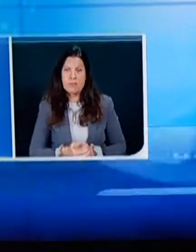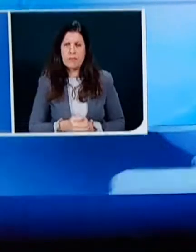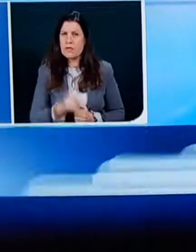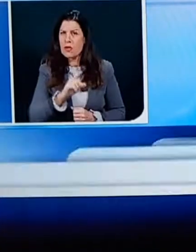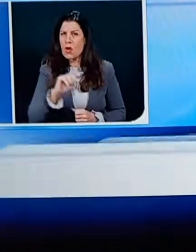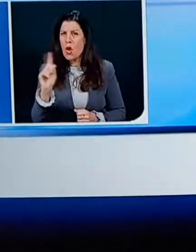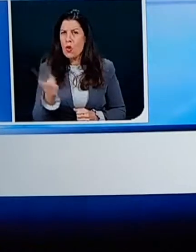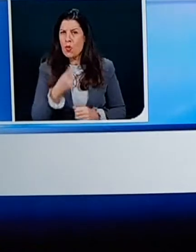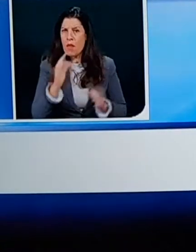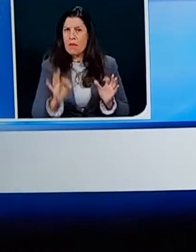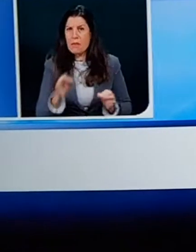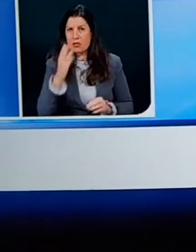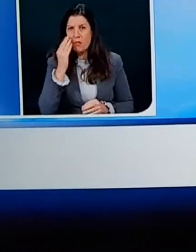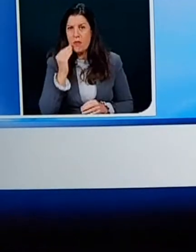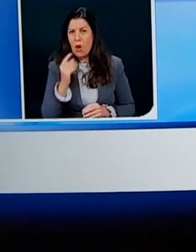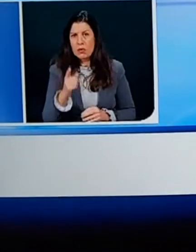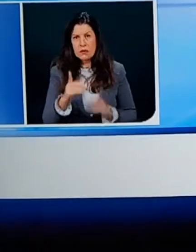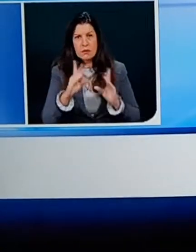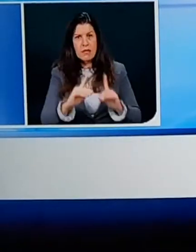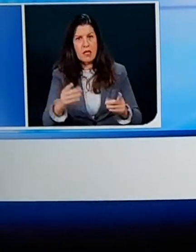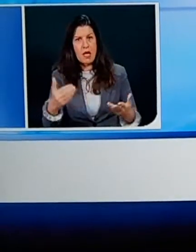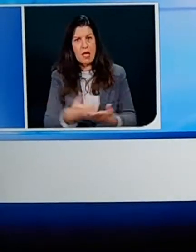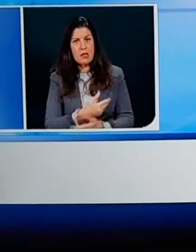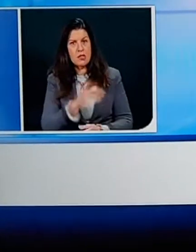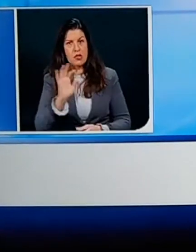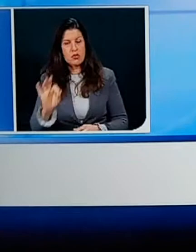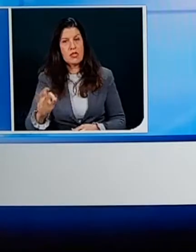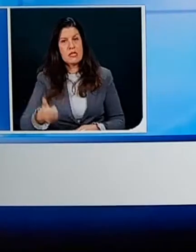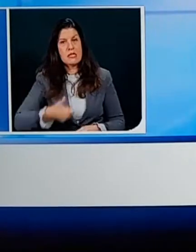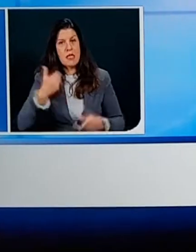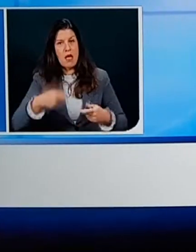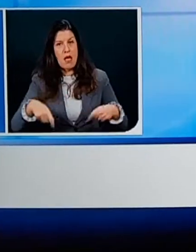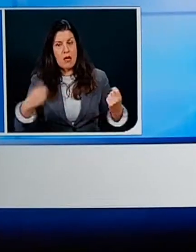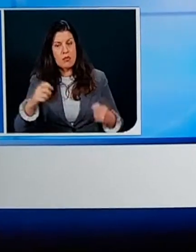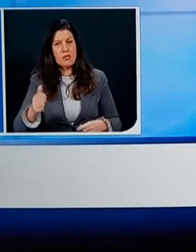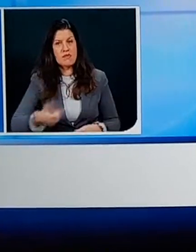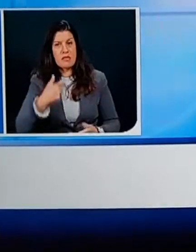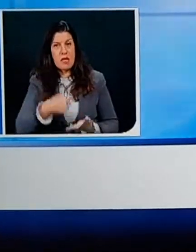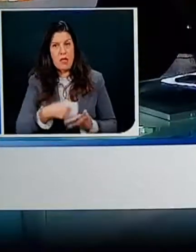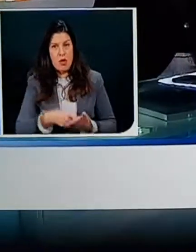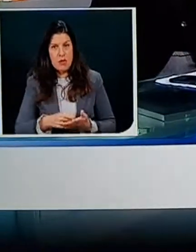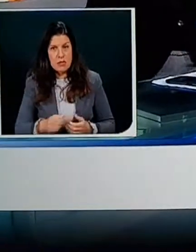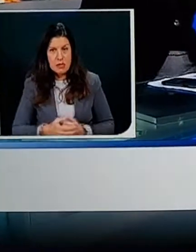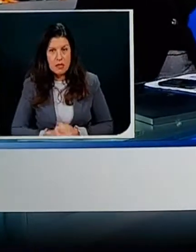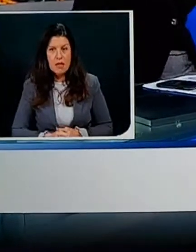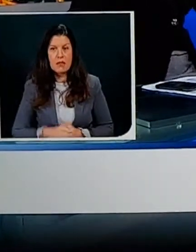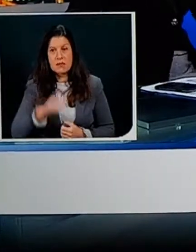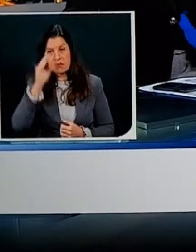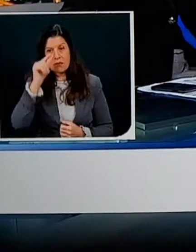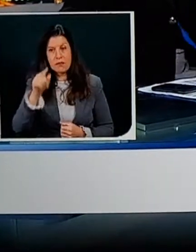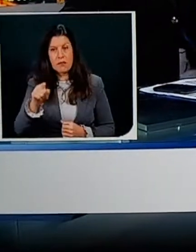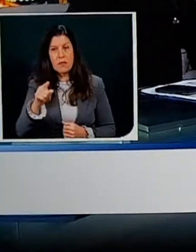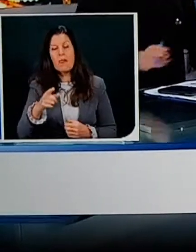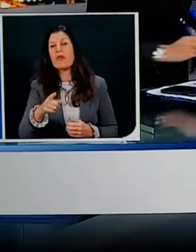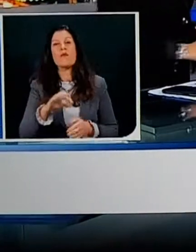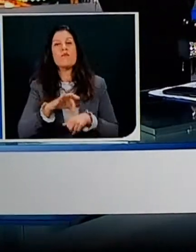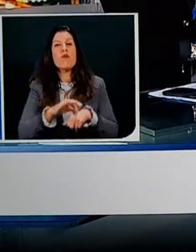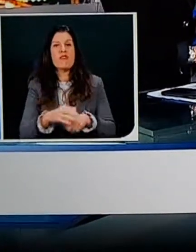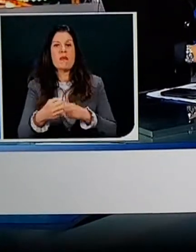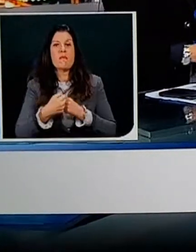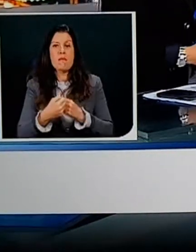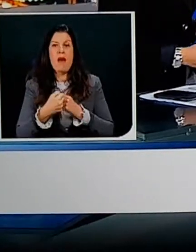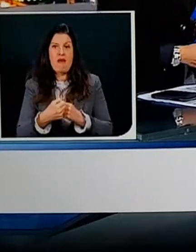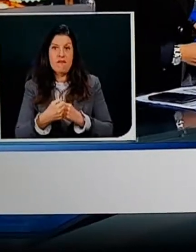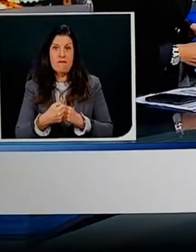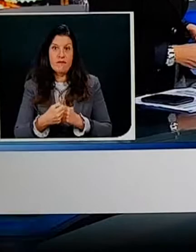ממש מרוצים מהמתווה החדש של שר החינוך והאוצר. פיצ'י דובינר מוביל מאבק חוק חינוך חינם. פסקו, אני יושב ראש ארגון ההורים.